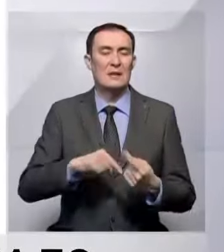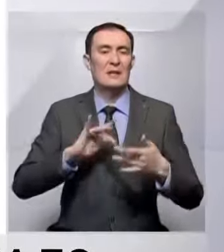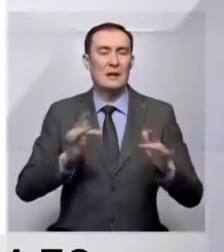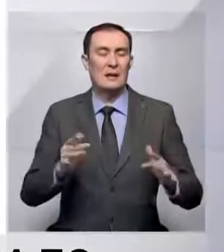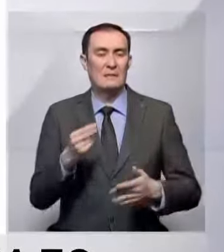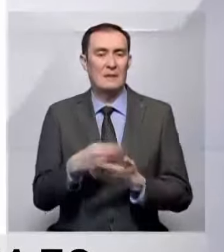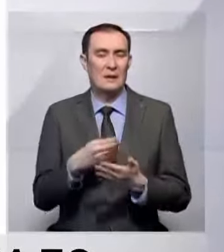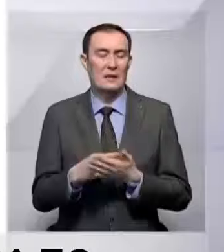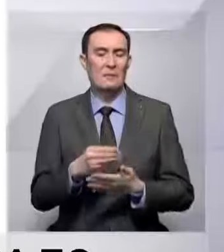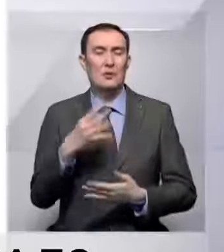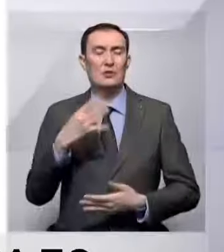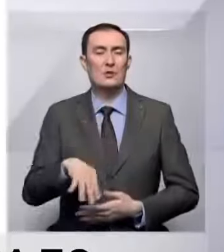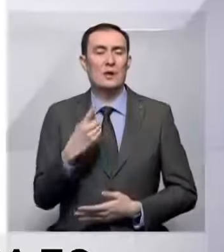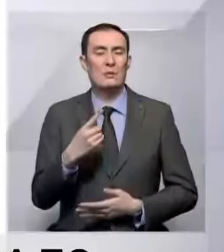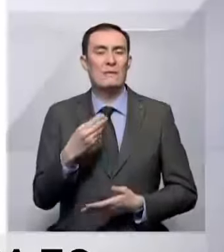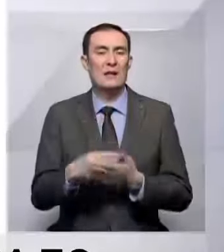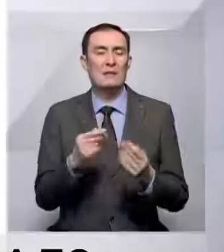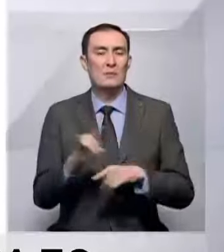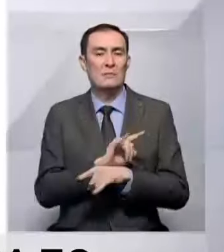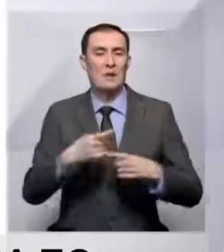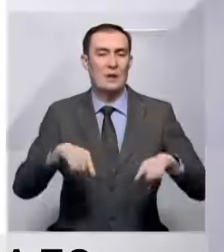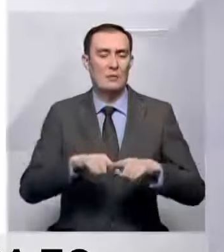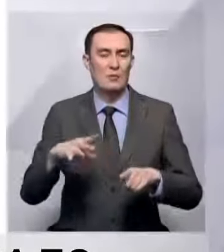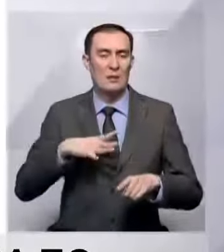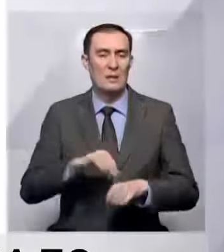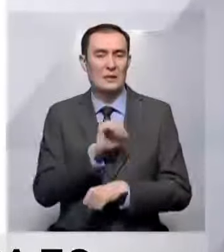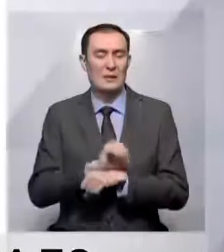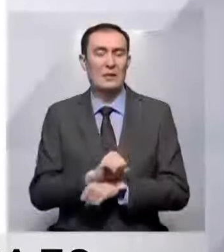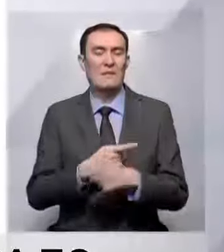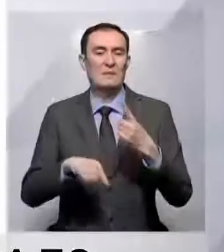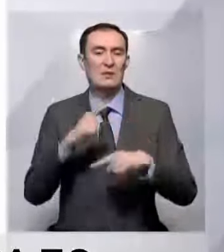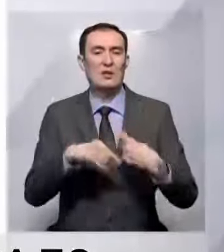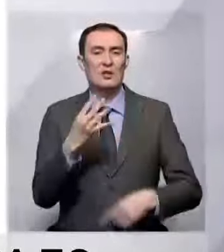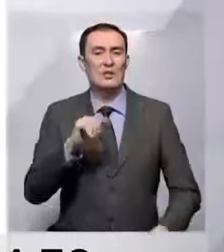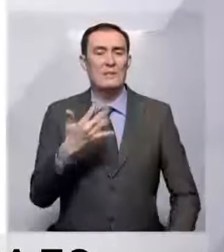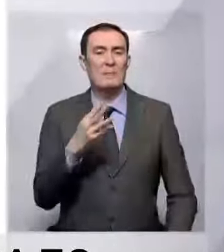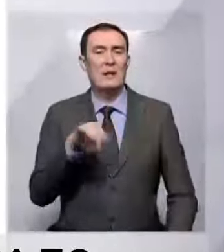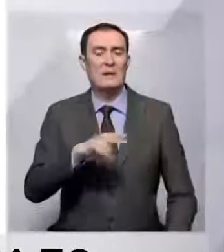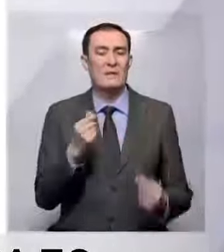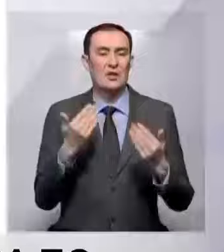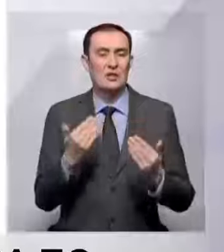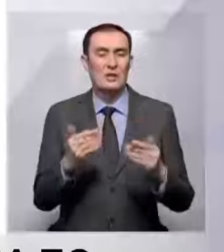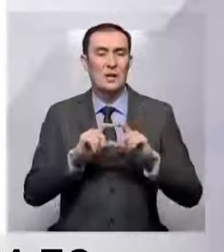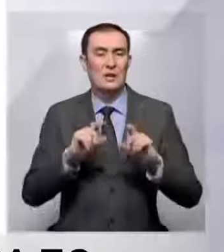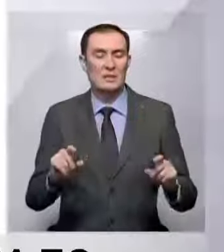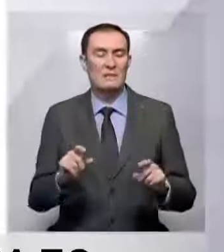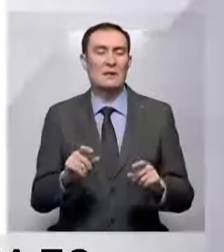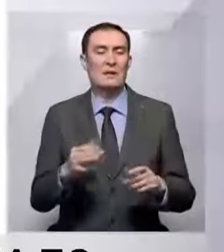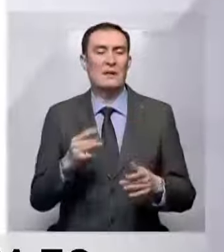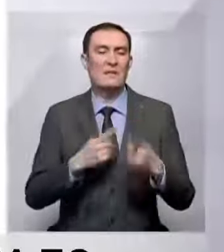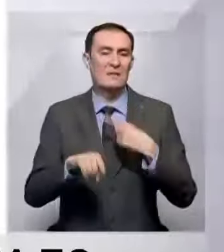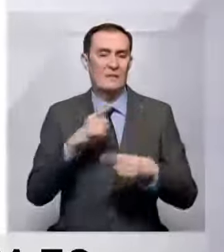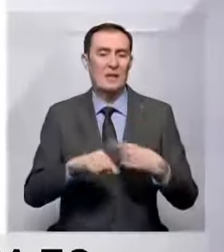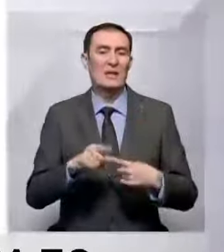ликвидировали 41 финансовую пирамиду. Пострадавшим возместили больше 4,5 миллиардов тенге. Сейчас агентство сосредоточено